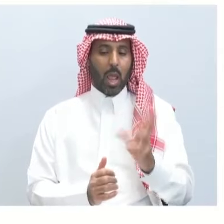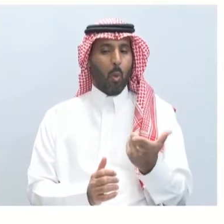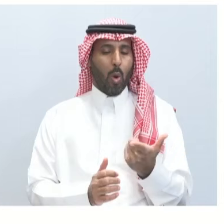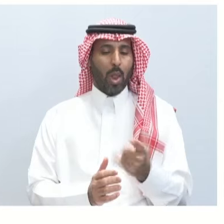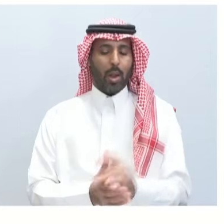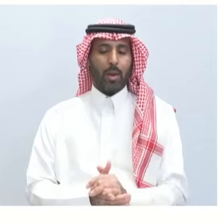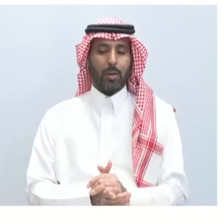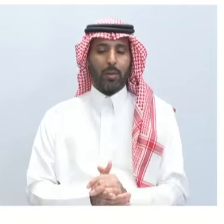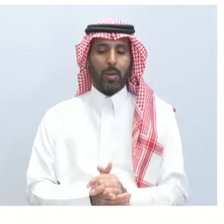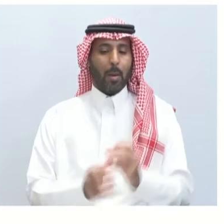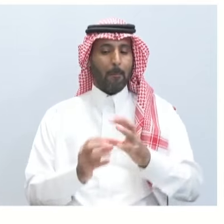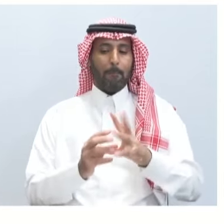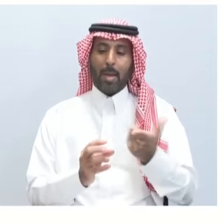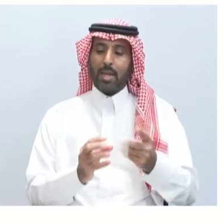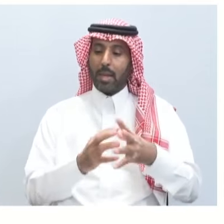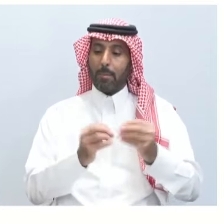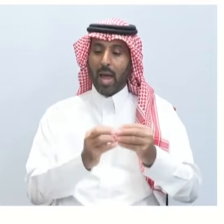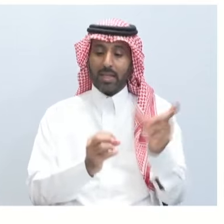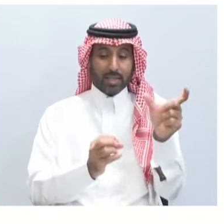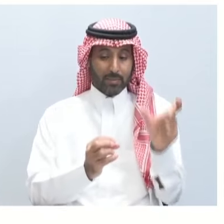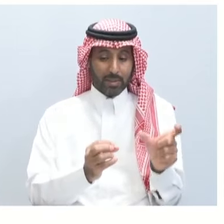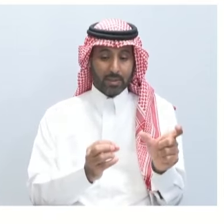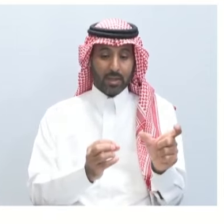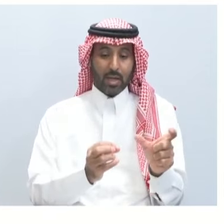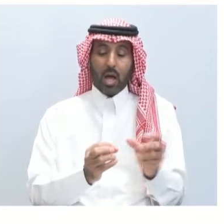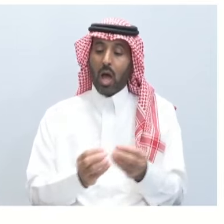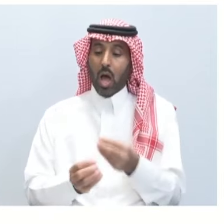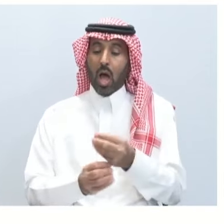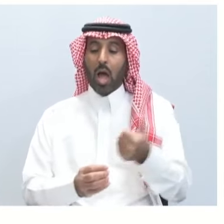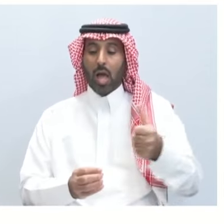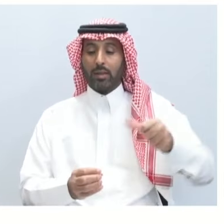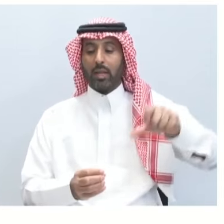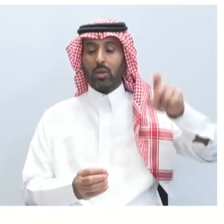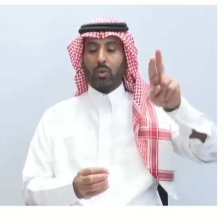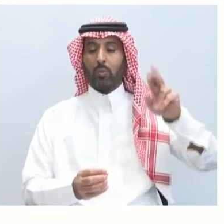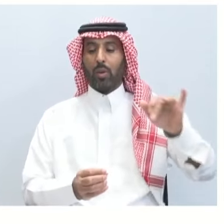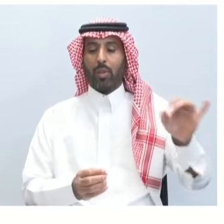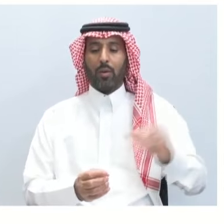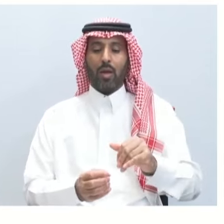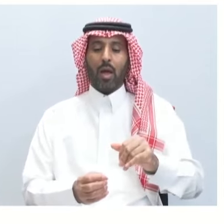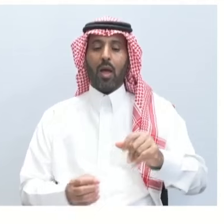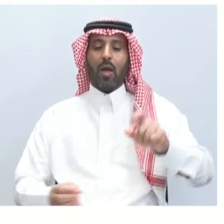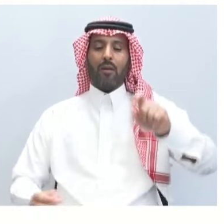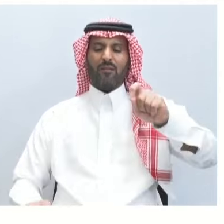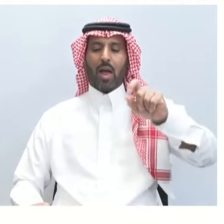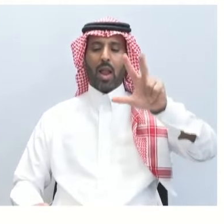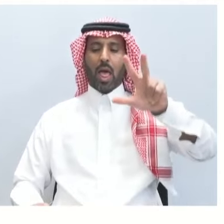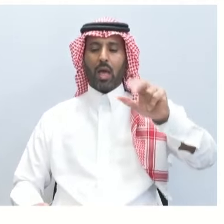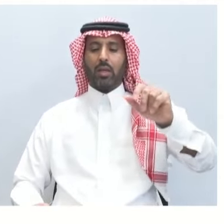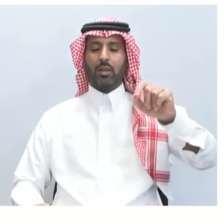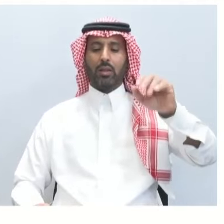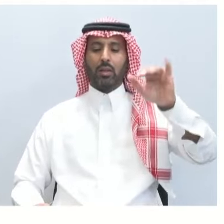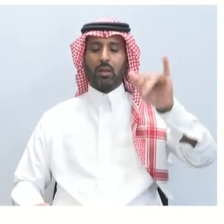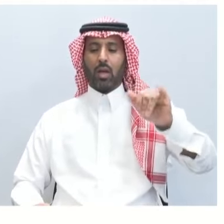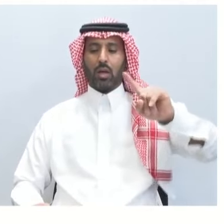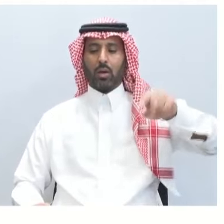الاول بين معاني الكلمات الاتيه اتيتم فلا يربوا زكاه المضعفون نبدا